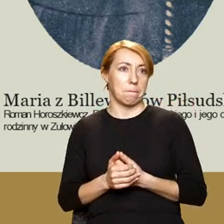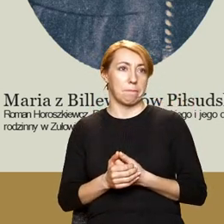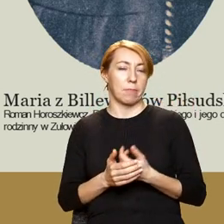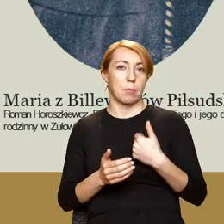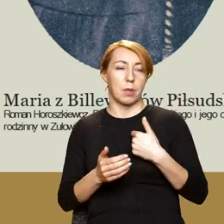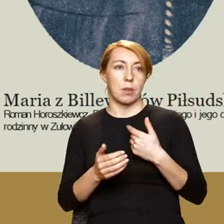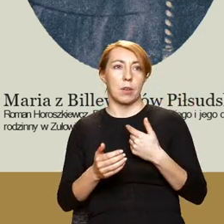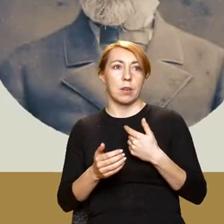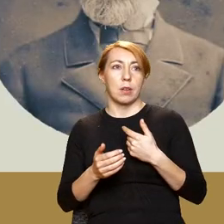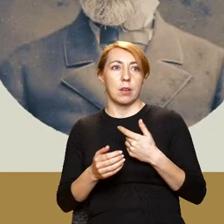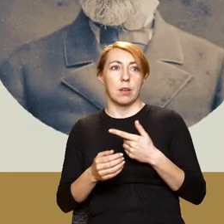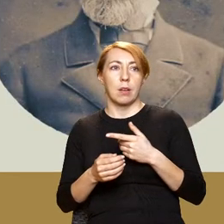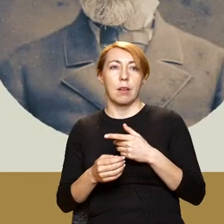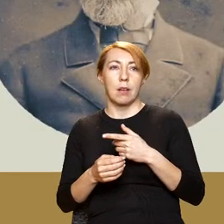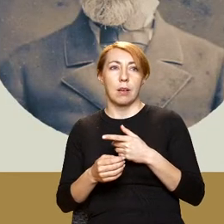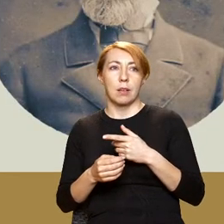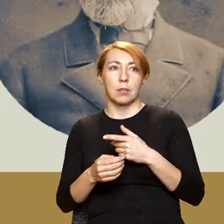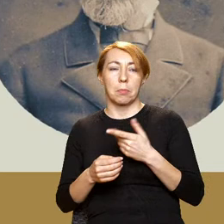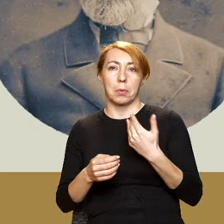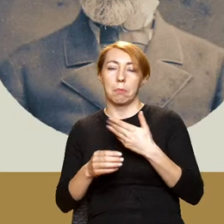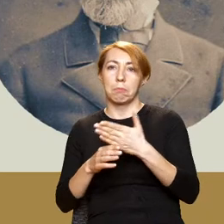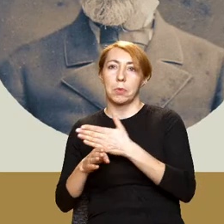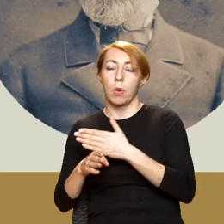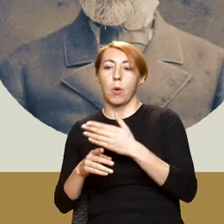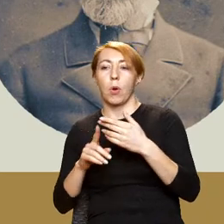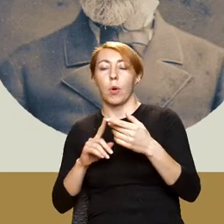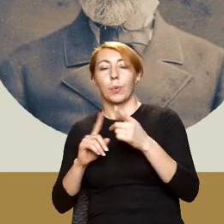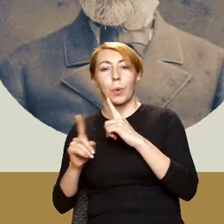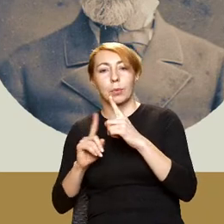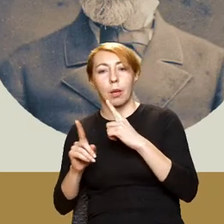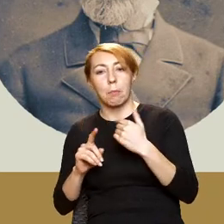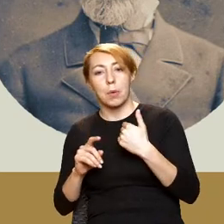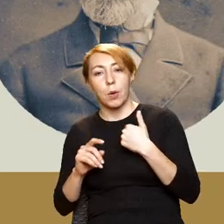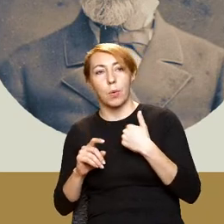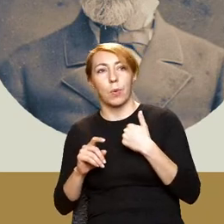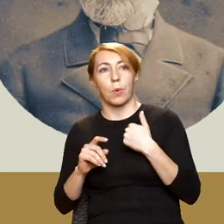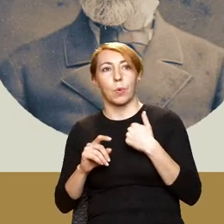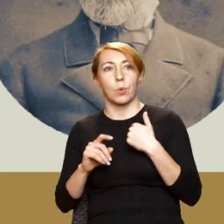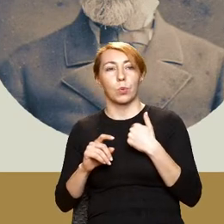sesję w Kownie i tutaj rozmawiali, co trzeba